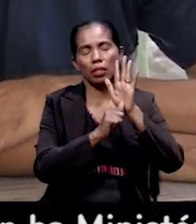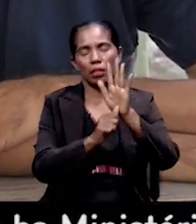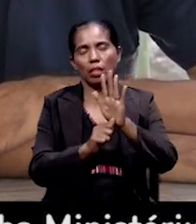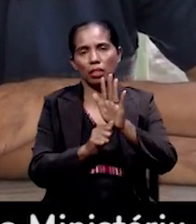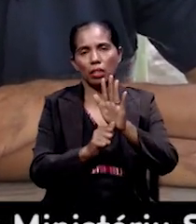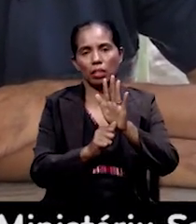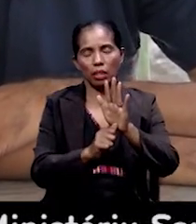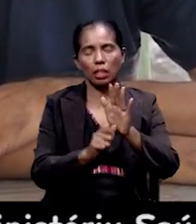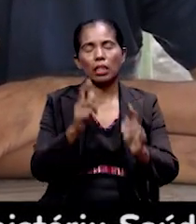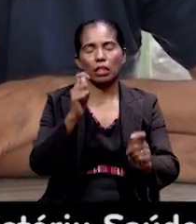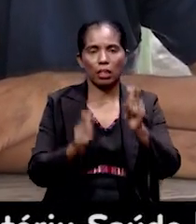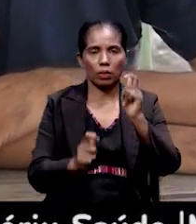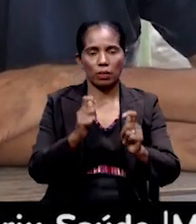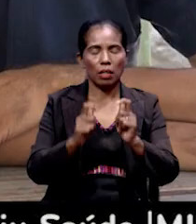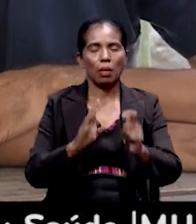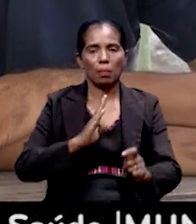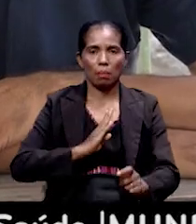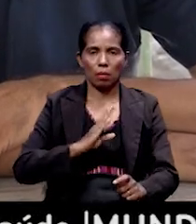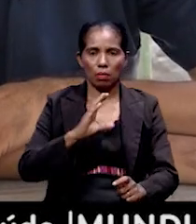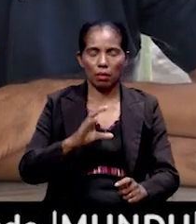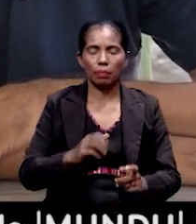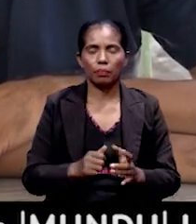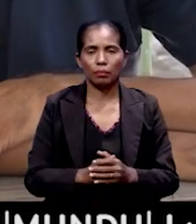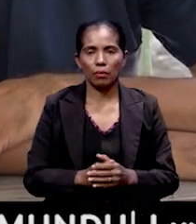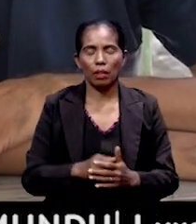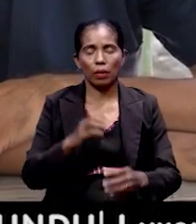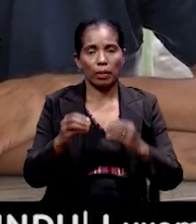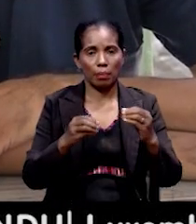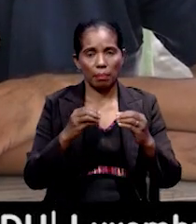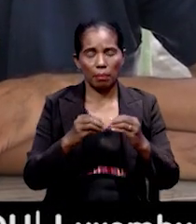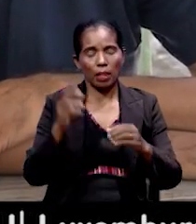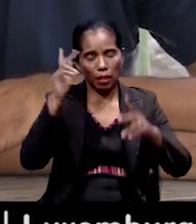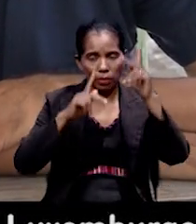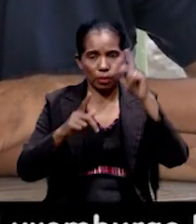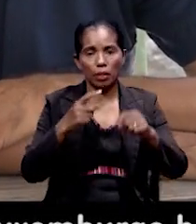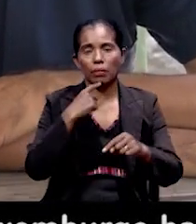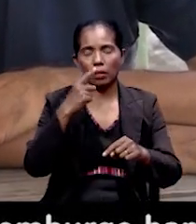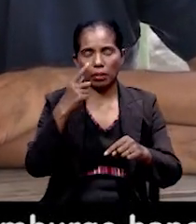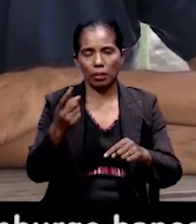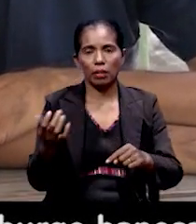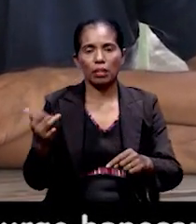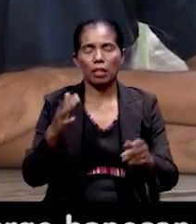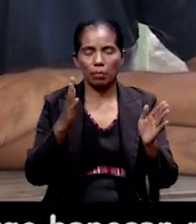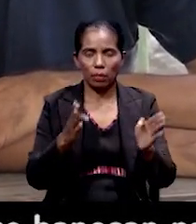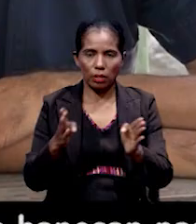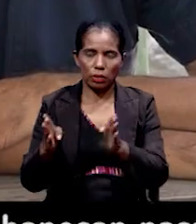Tribunal Digital Baucau. Motivo para caso de né, carteira de catac, se era processo nela.